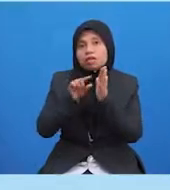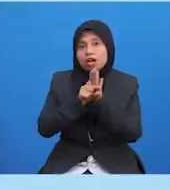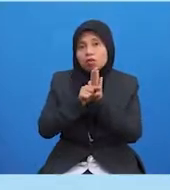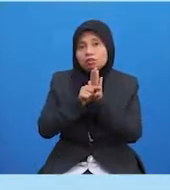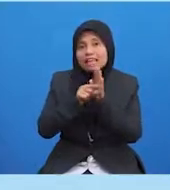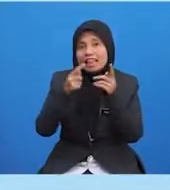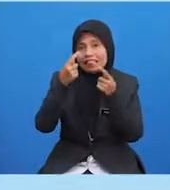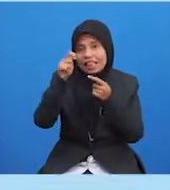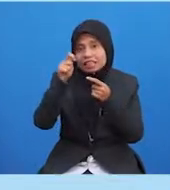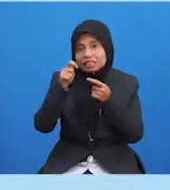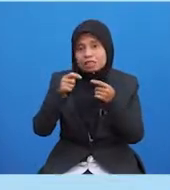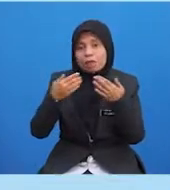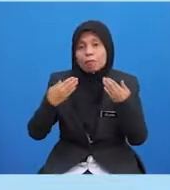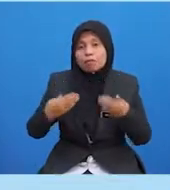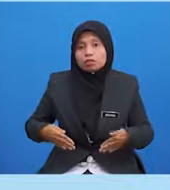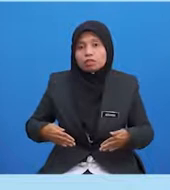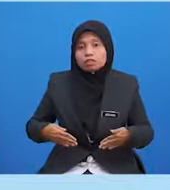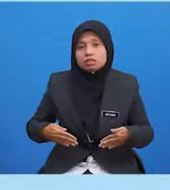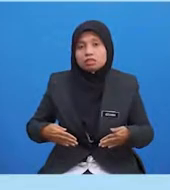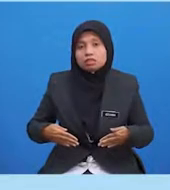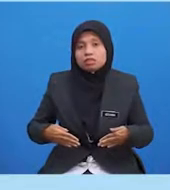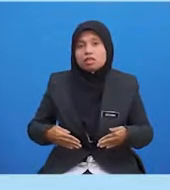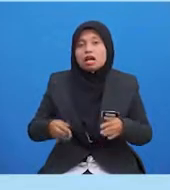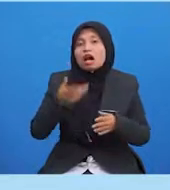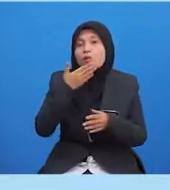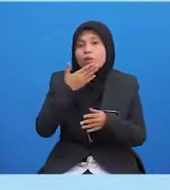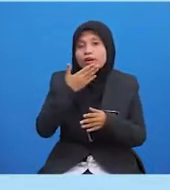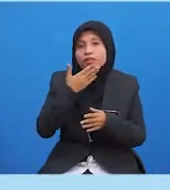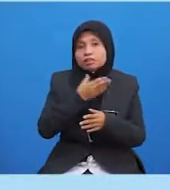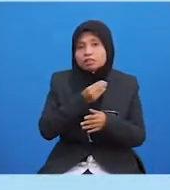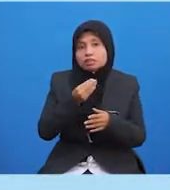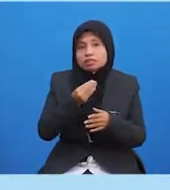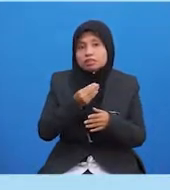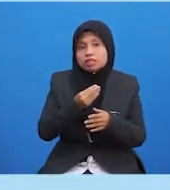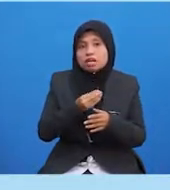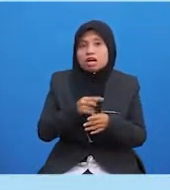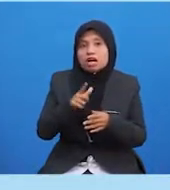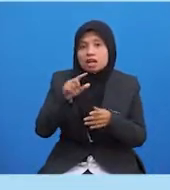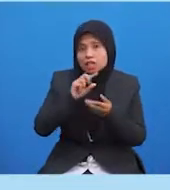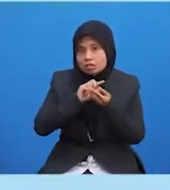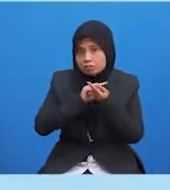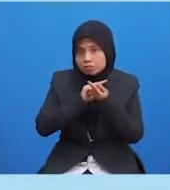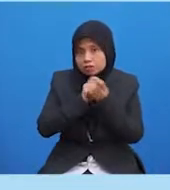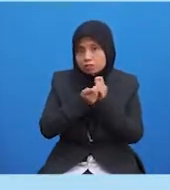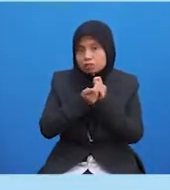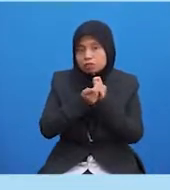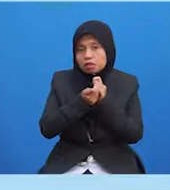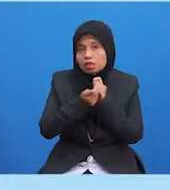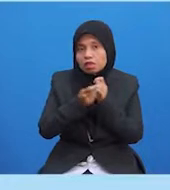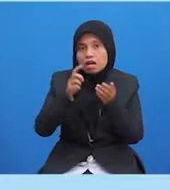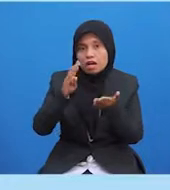body. Sinteks background color light green akan menukar latar belakang